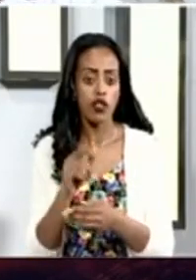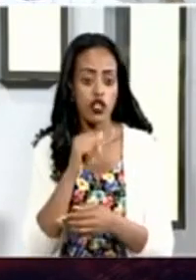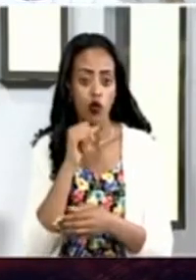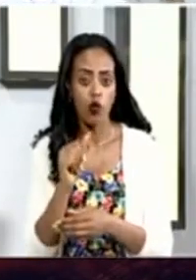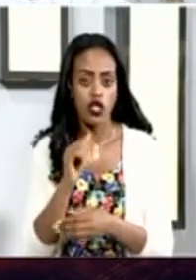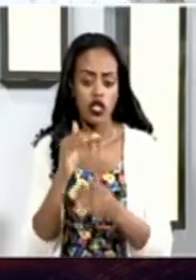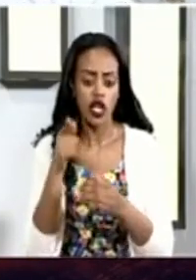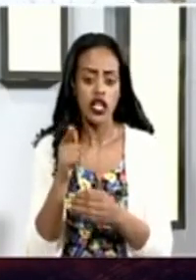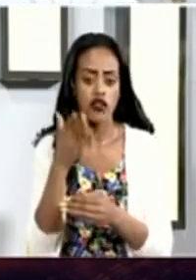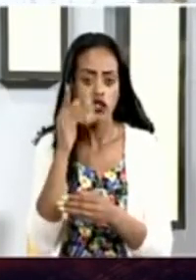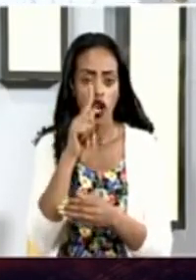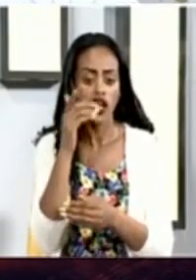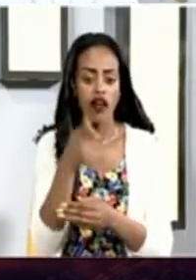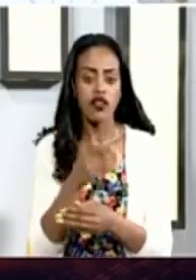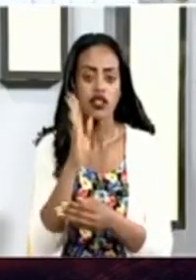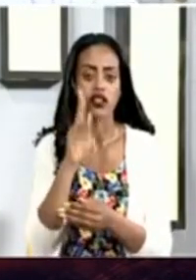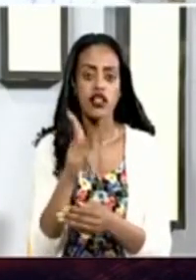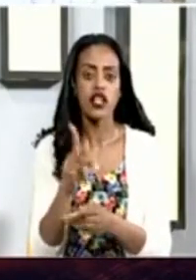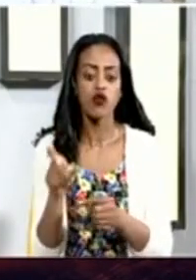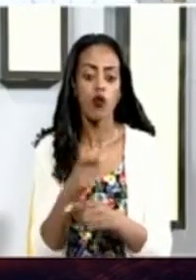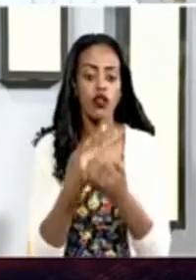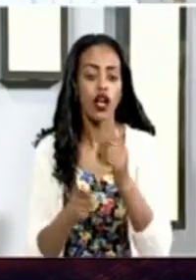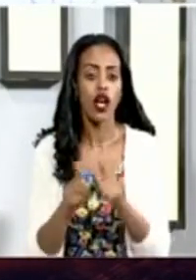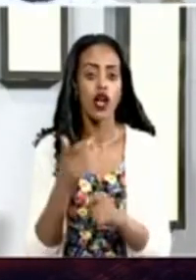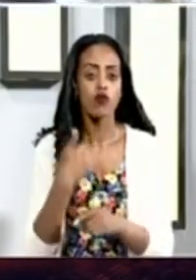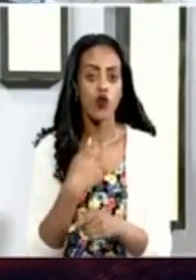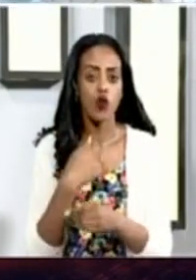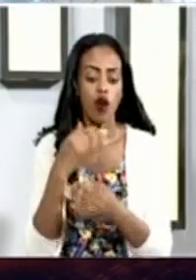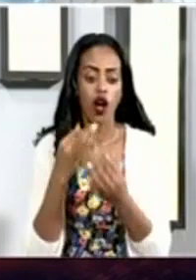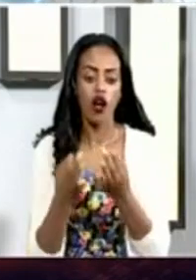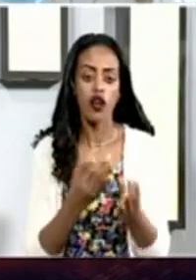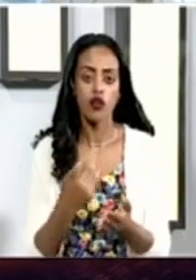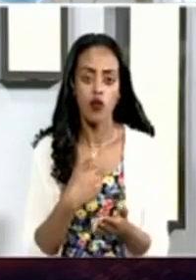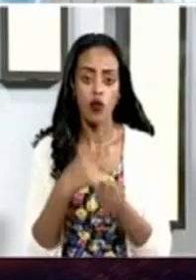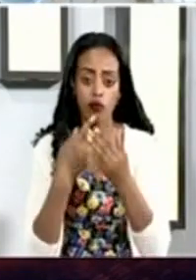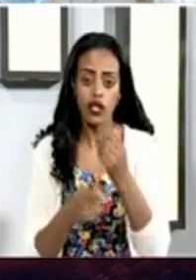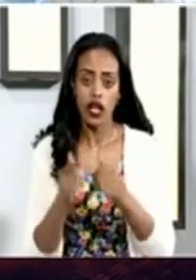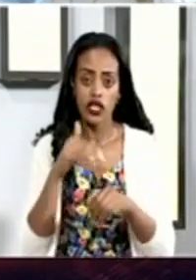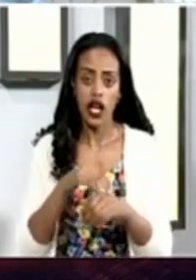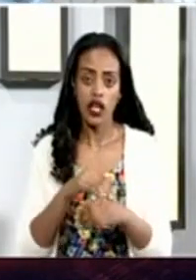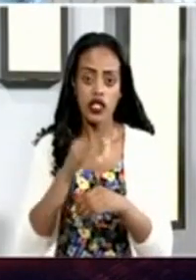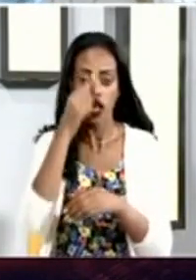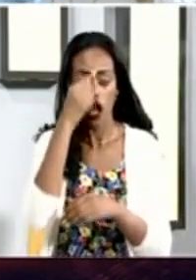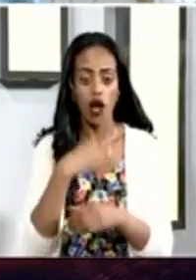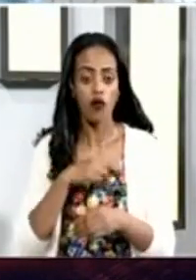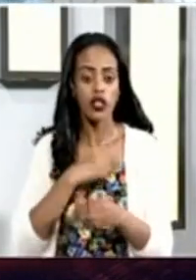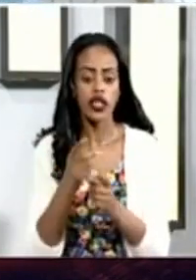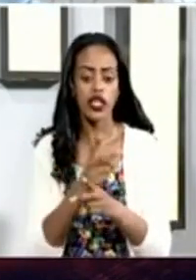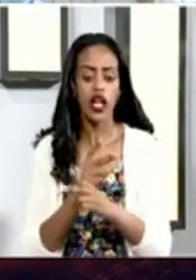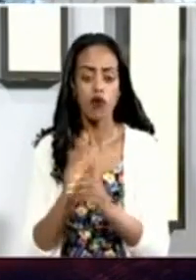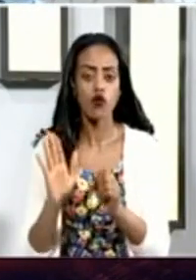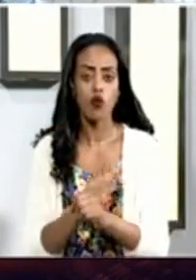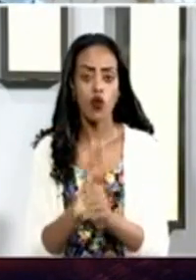እንተይኮነስ ሲሶ ናይቲ ዘተኣናግድዎ ዝነበረ ሰብ ጥራሕ ክኸውን ከም ዘለዎ ድማ ኣገንዚቦም ኣለዉ። ብዘይካዚ ኣብያተ እምነት እውን ጥንቃቐ ብዝተመልኦ